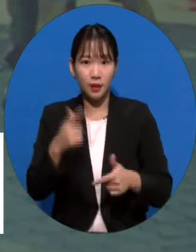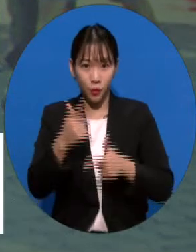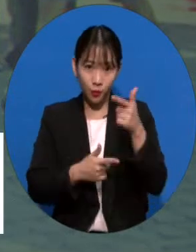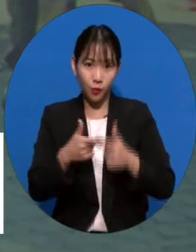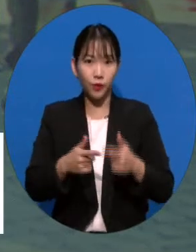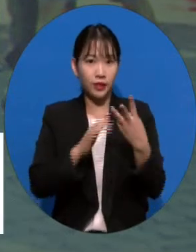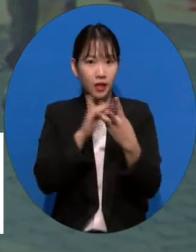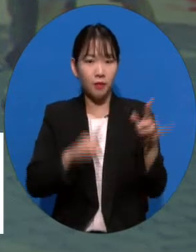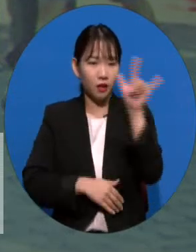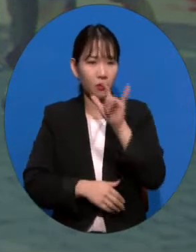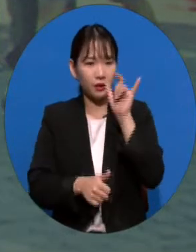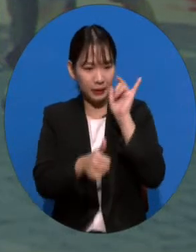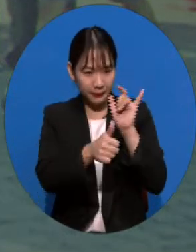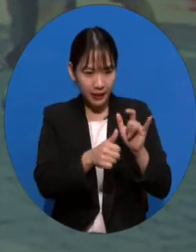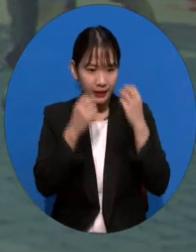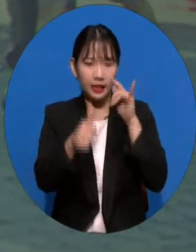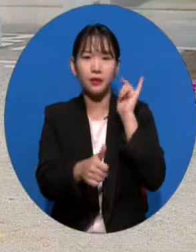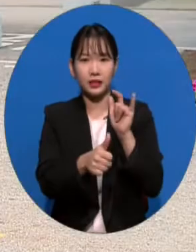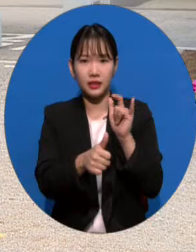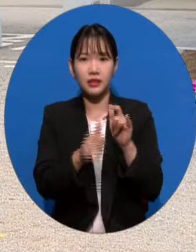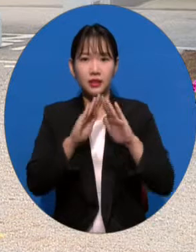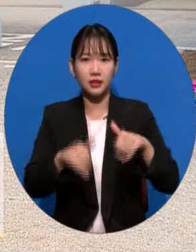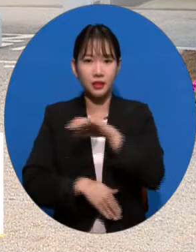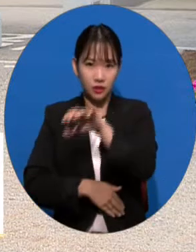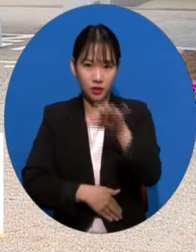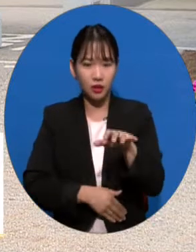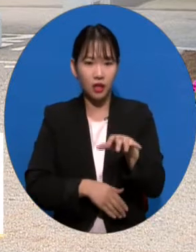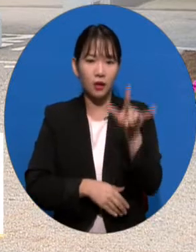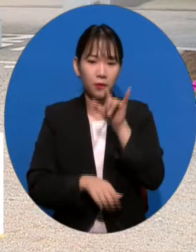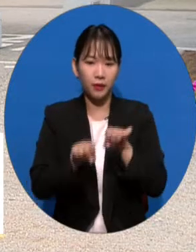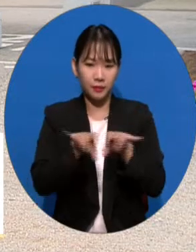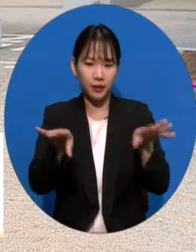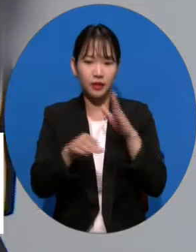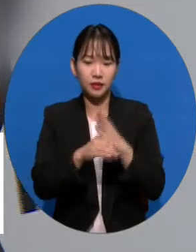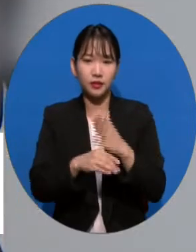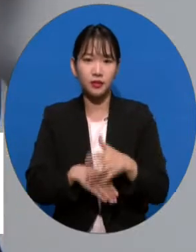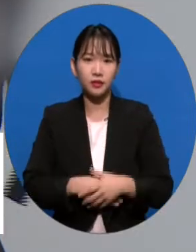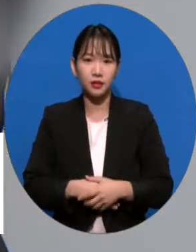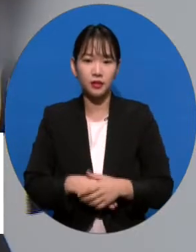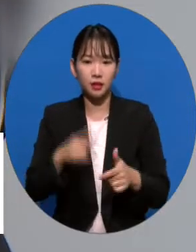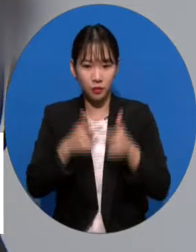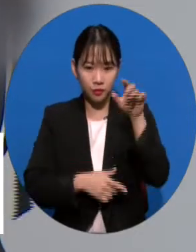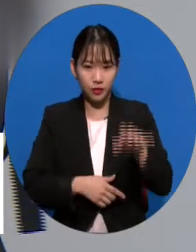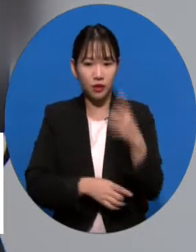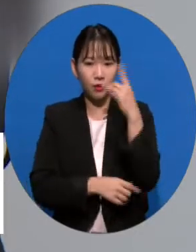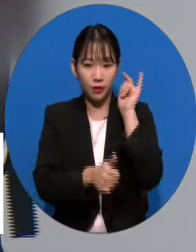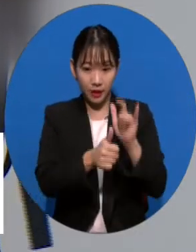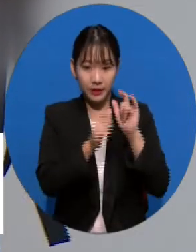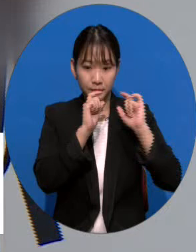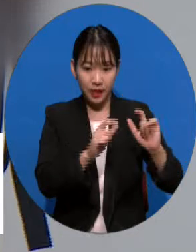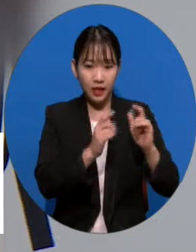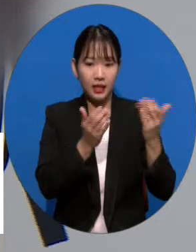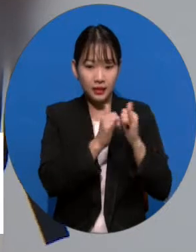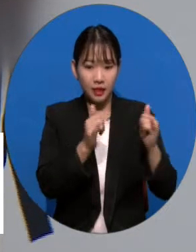목포에서 3명의 코로나19로 신규 확진되는 등 전남 곳곳에서 확산세가 이어지고 있습니다. 목포에서는 기존에 확진된